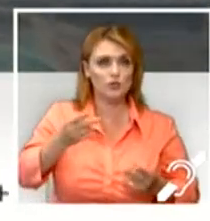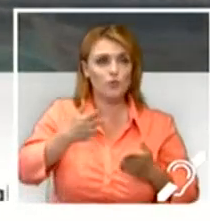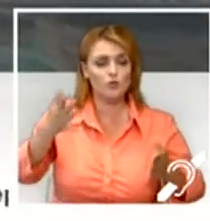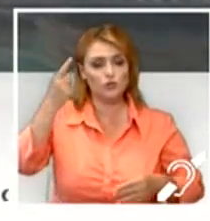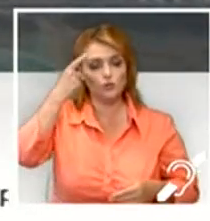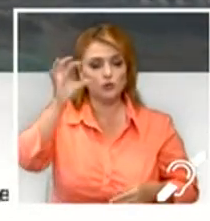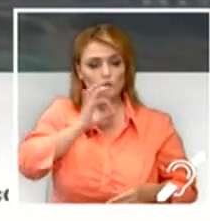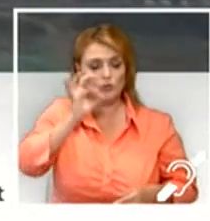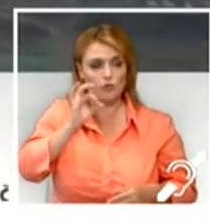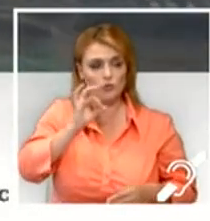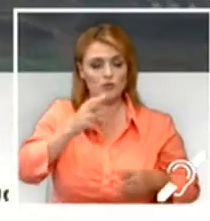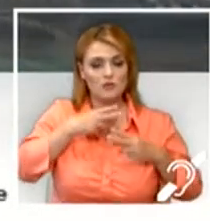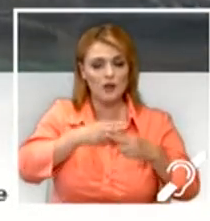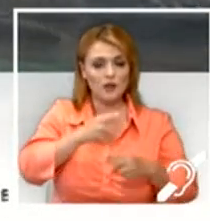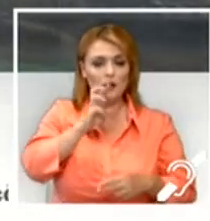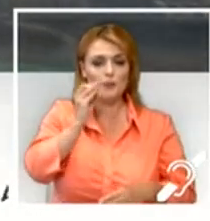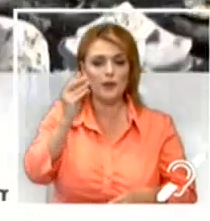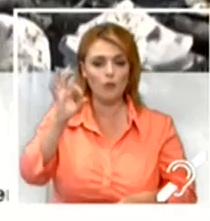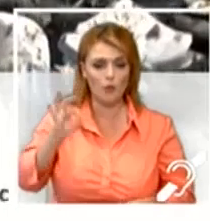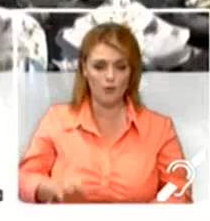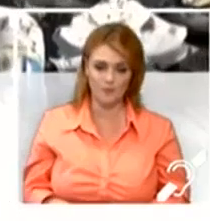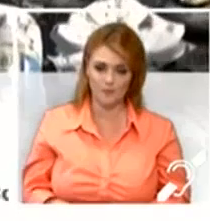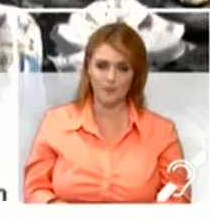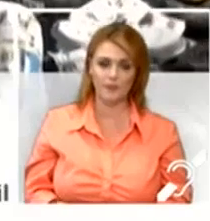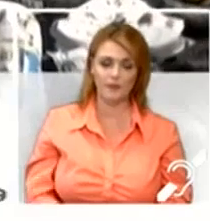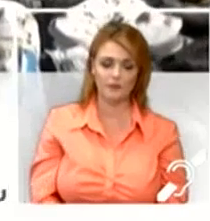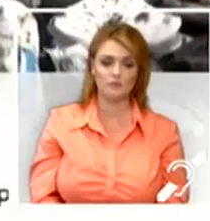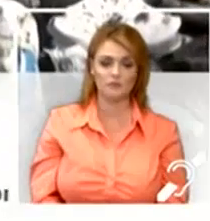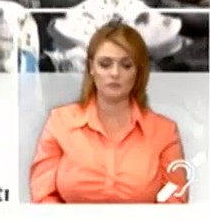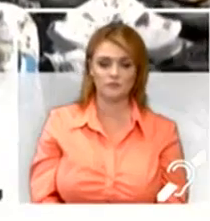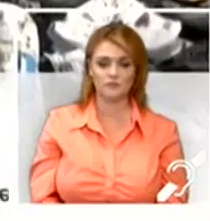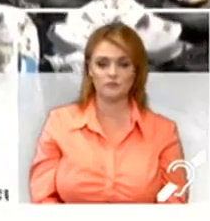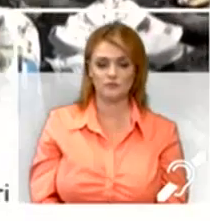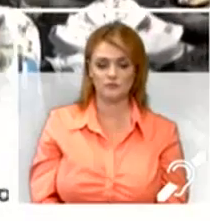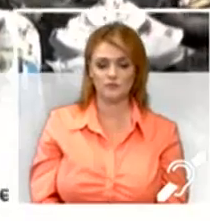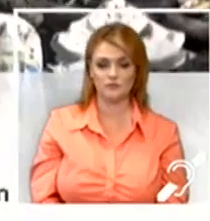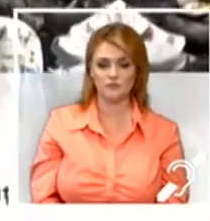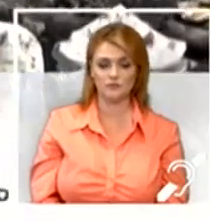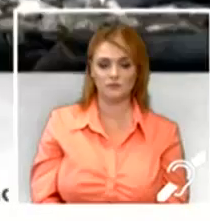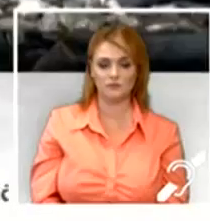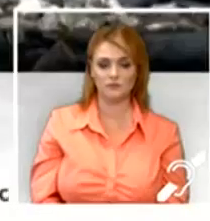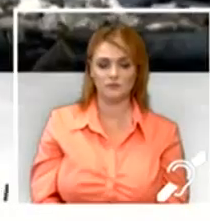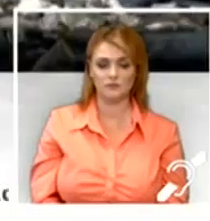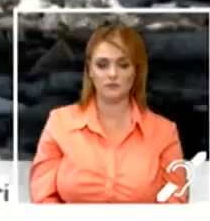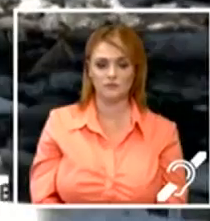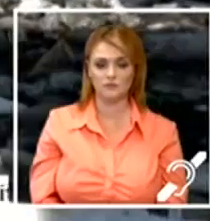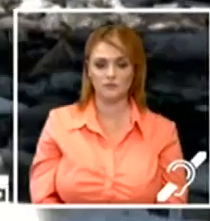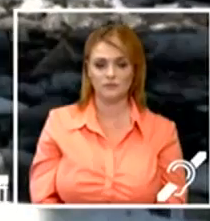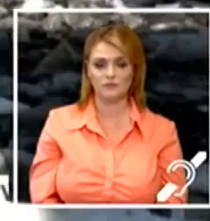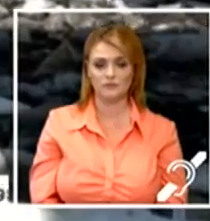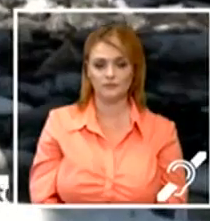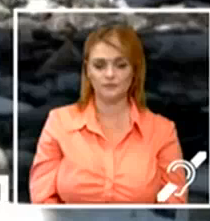o intensificare a incidentelor, cum ar fi valurile de caniculă sau inundațiile catastrofale.